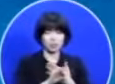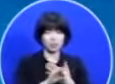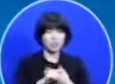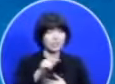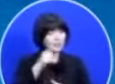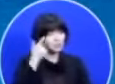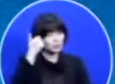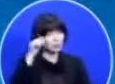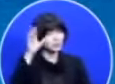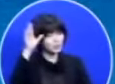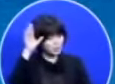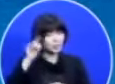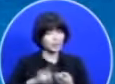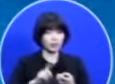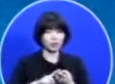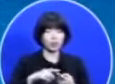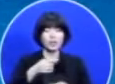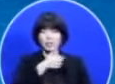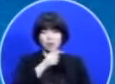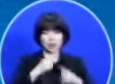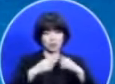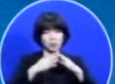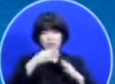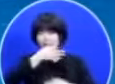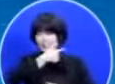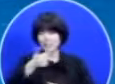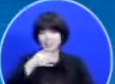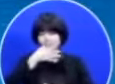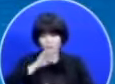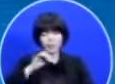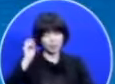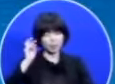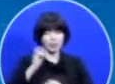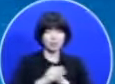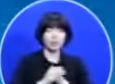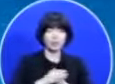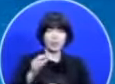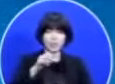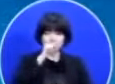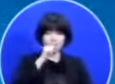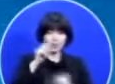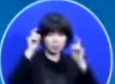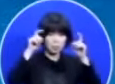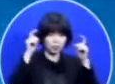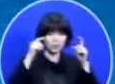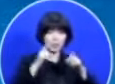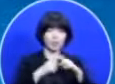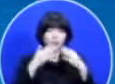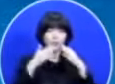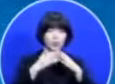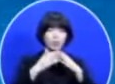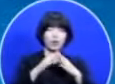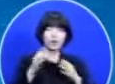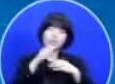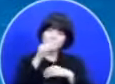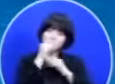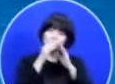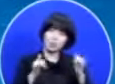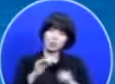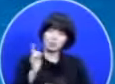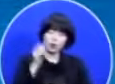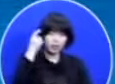그 교회에 큰 유익이 되었겠죠 선한목자교회 의 교인들은 어떨까 아직까지는 우리 교회는